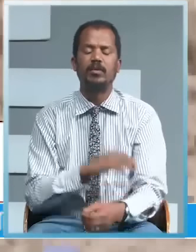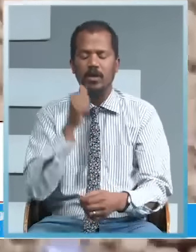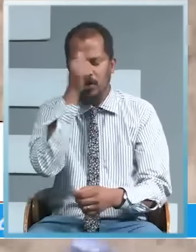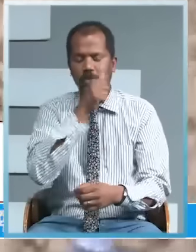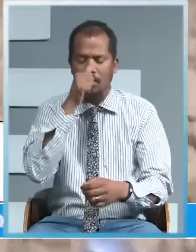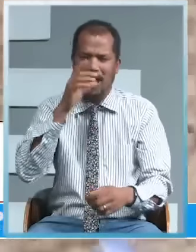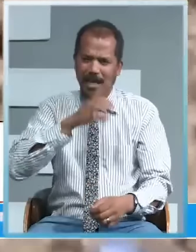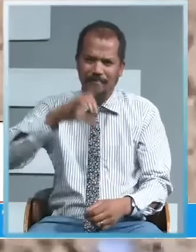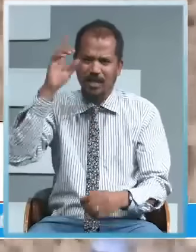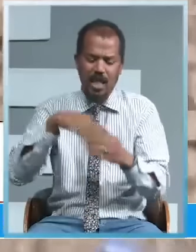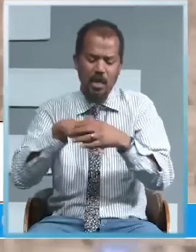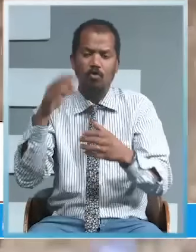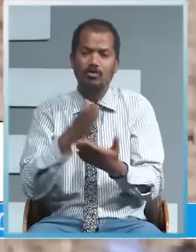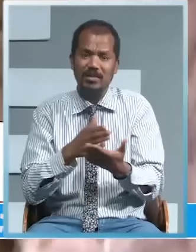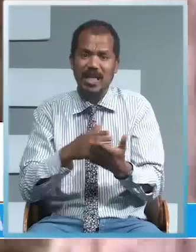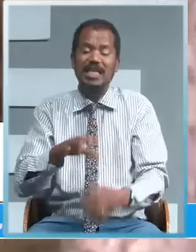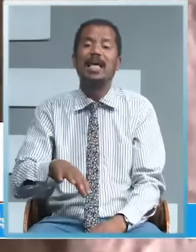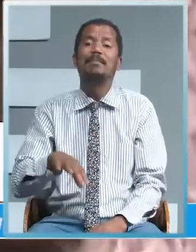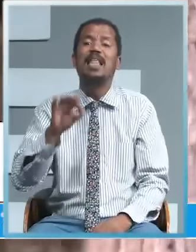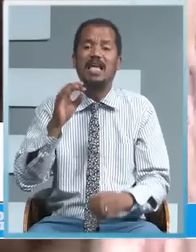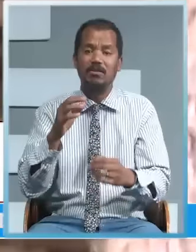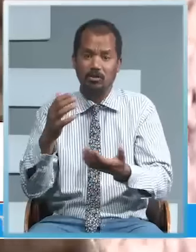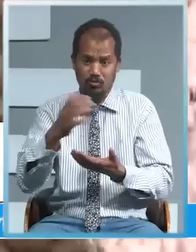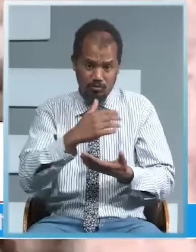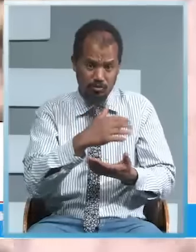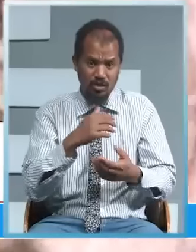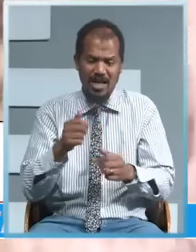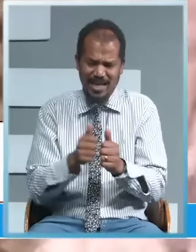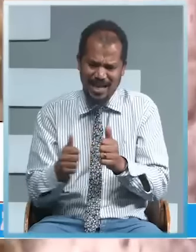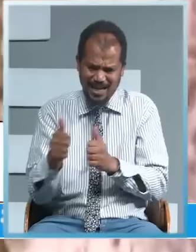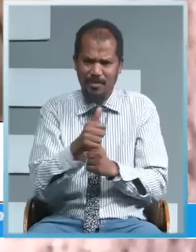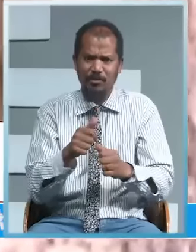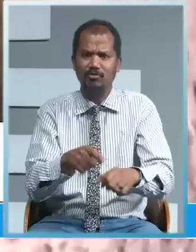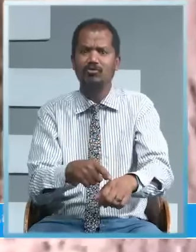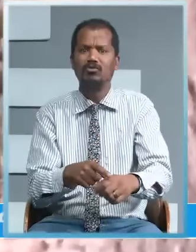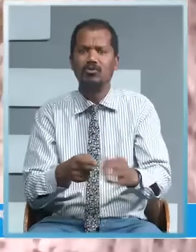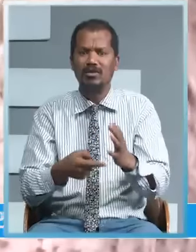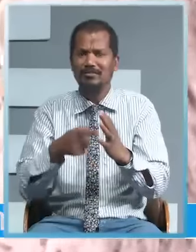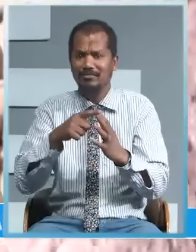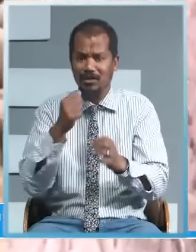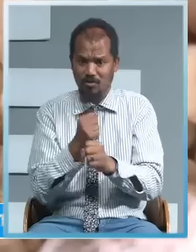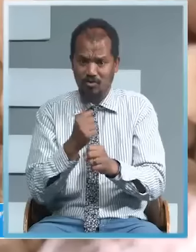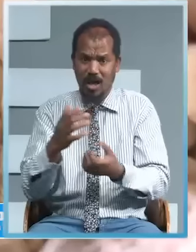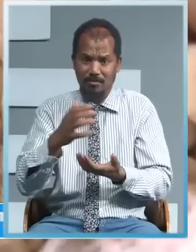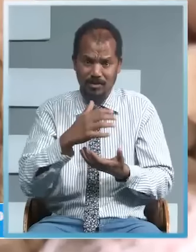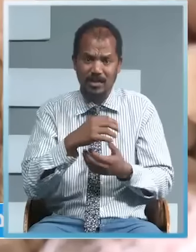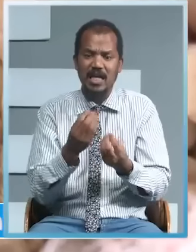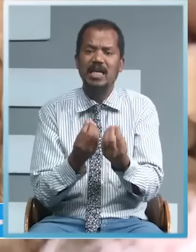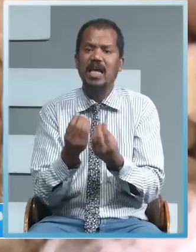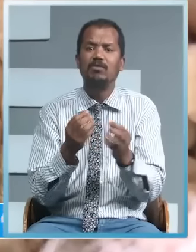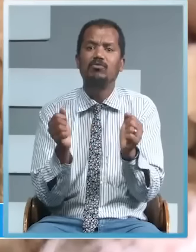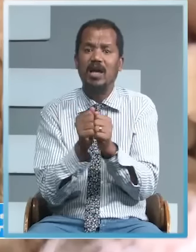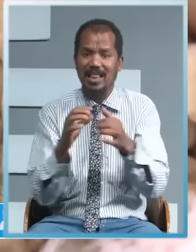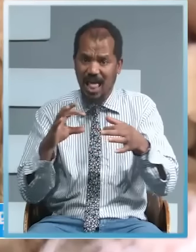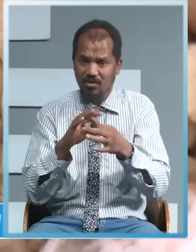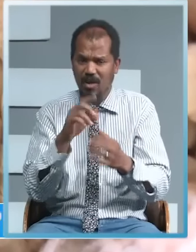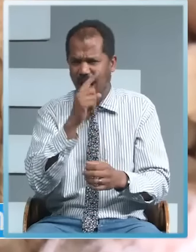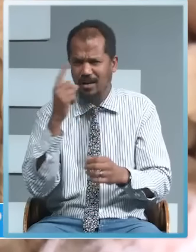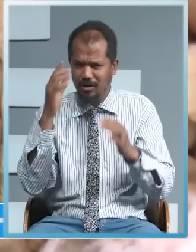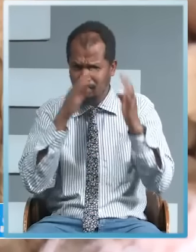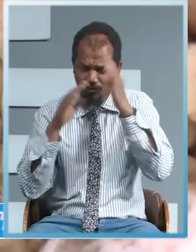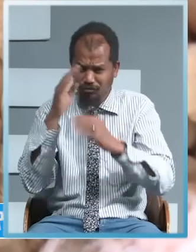ኢትዮጵያ ከፍተኛ የውጭ ምንዛሪ ከምታገኝባቸው ምርቶች ከቀዳሚዎቹ ተርታ የሚሰለፈው የቡና ምርት ከግብይቱ ጋር ተያይዞ